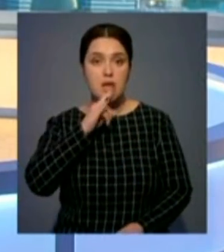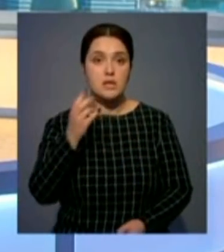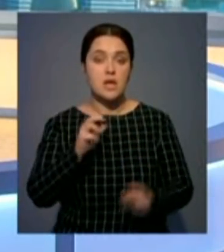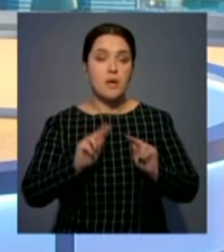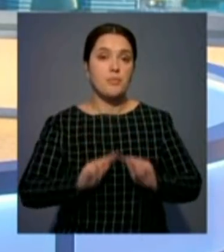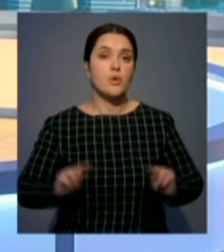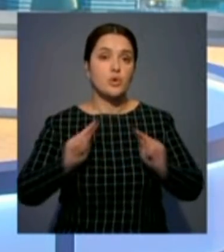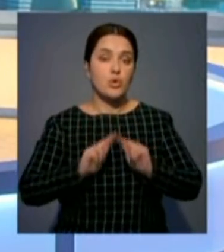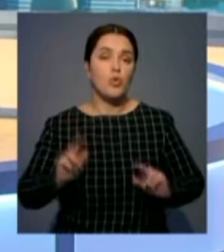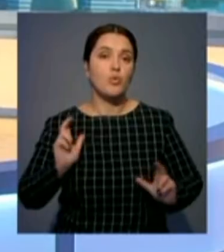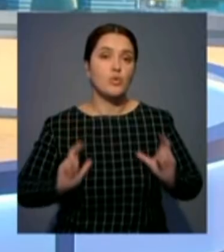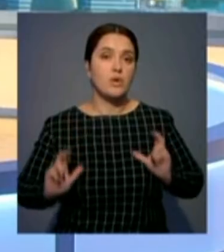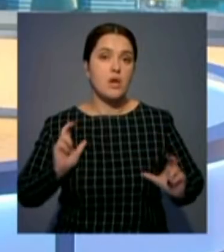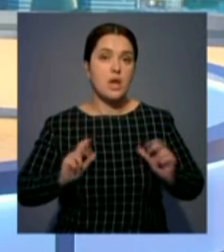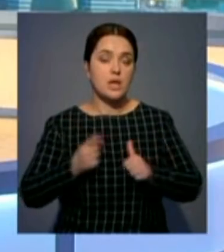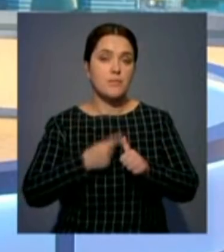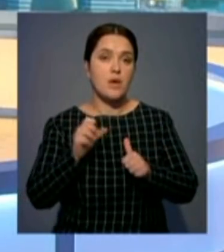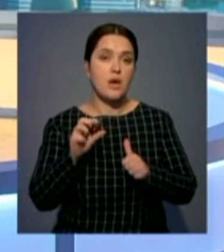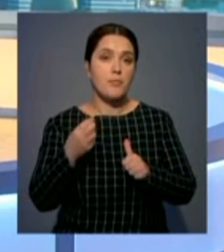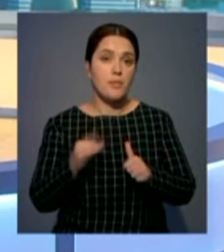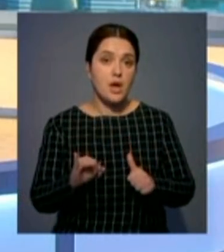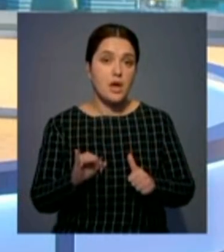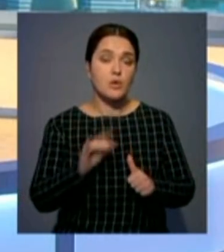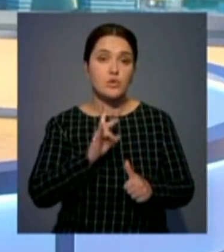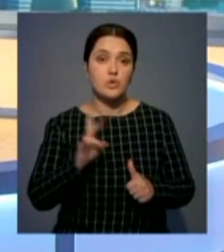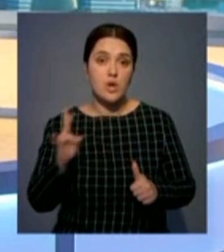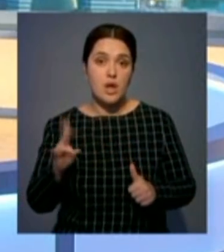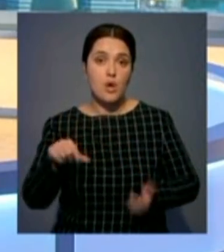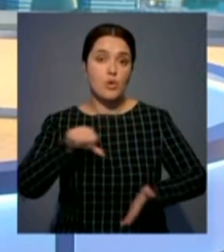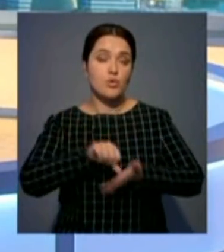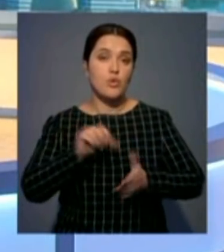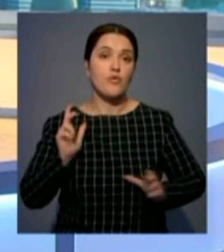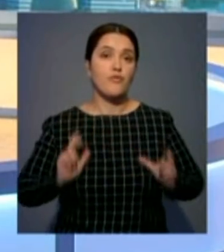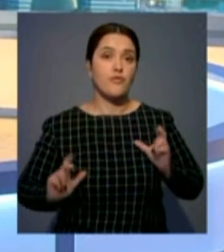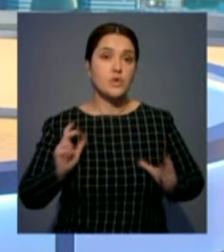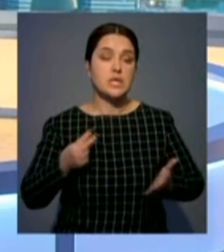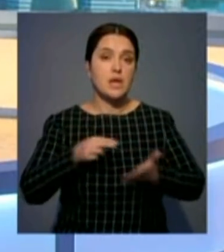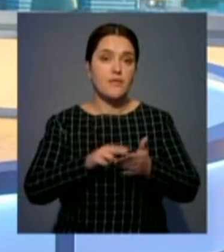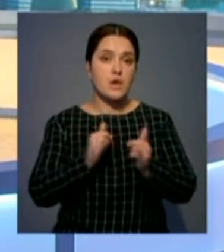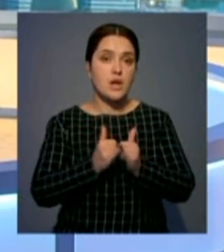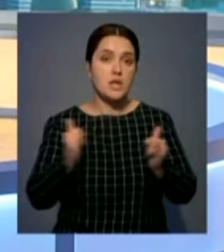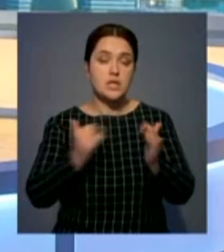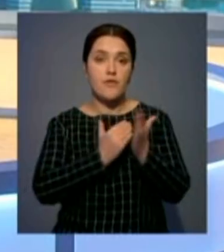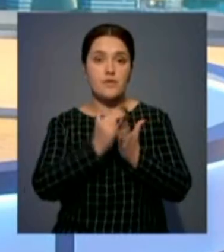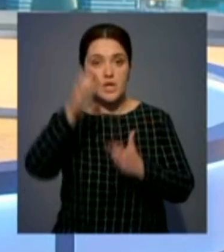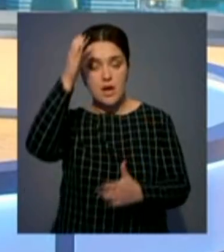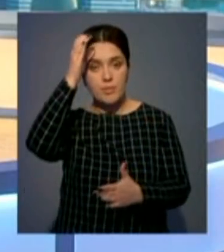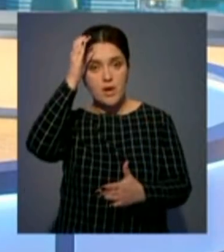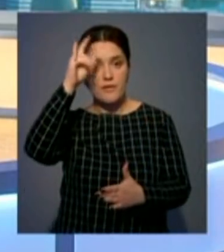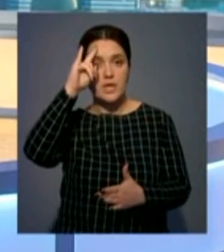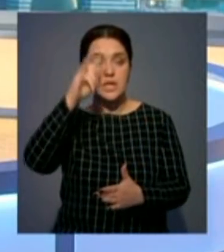педагогического университета имени Абая. Нурсултан Назарбаев подчеркнул роль вуза в становлении и развитии системы высшего образования в